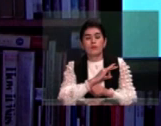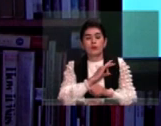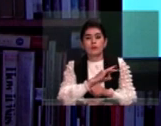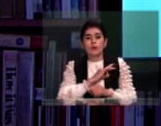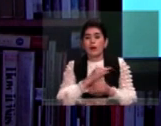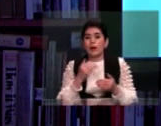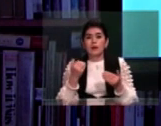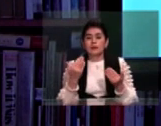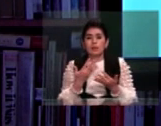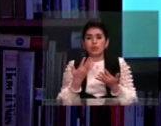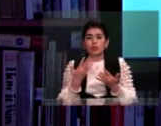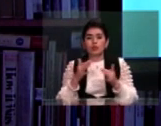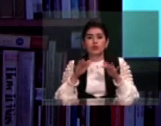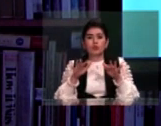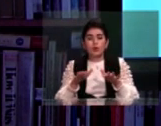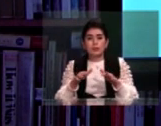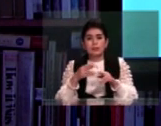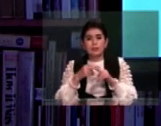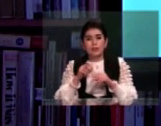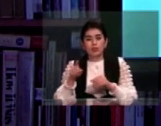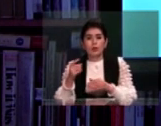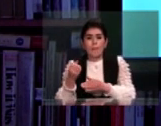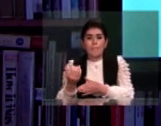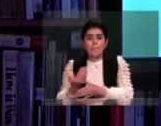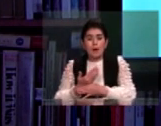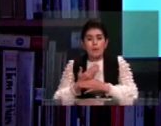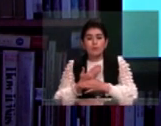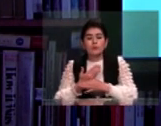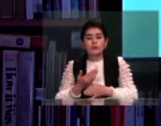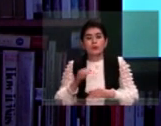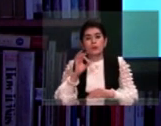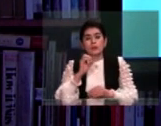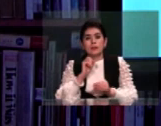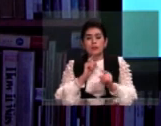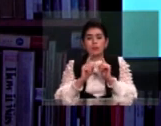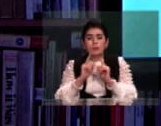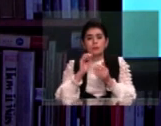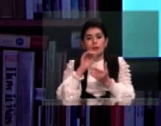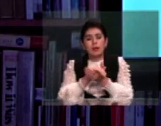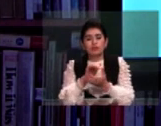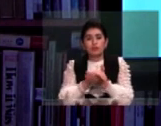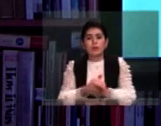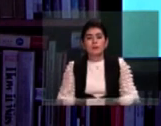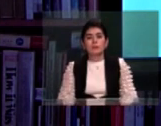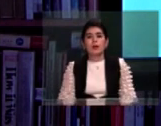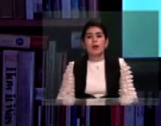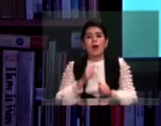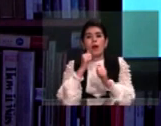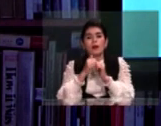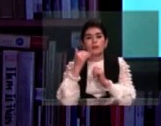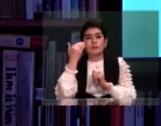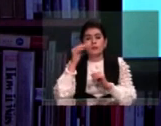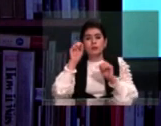Qanday joylarda bizga bu yengilliklar olib keladi? Ana shu bilan tanishib o'tamiz. Har bir